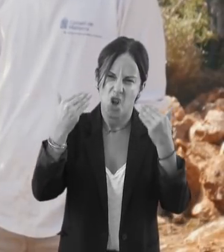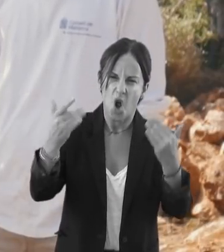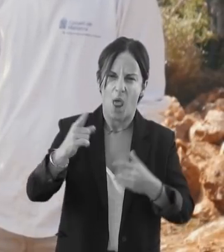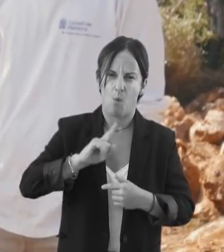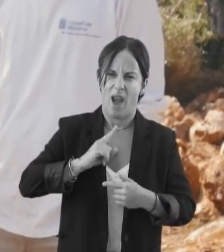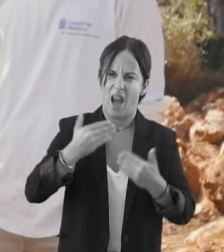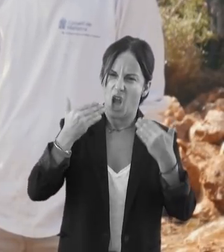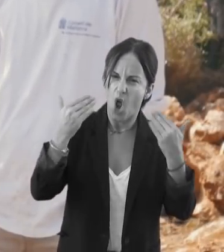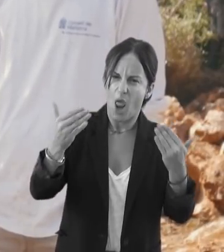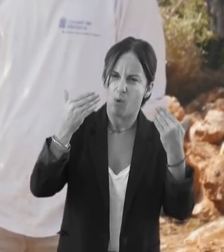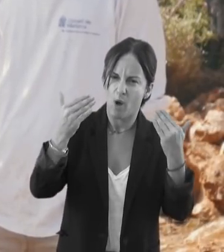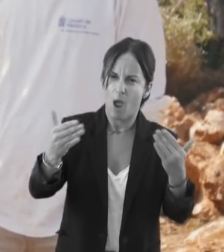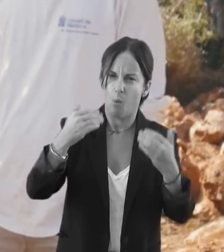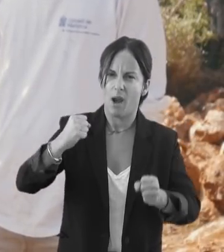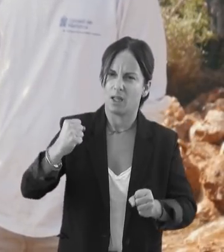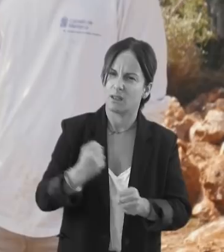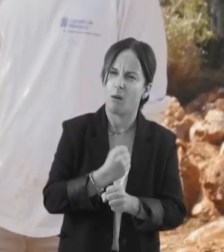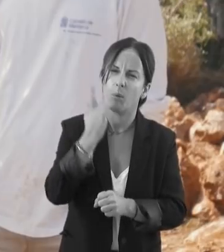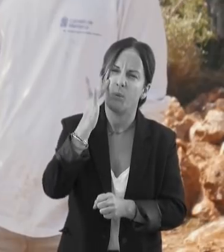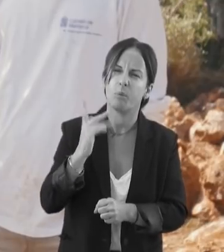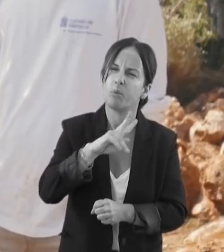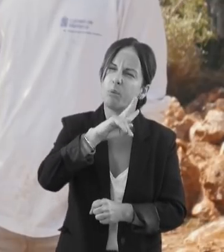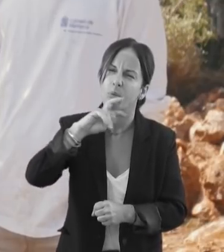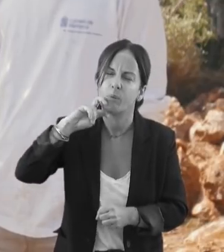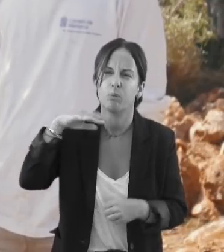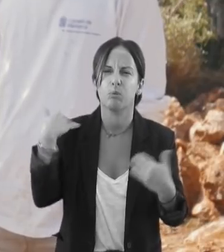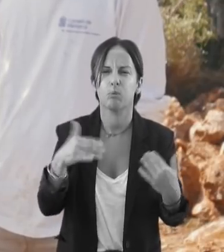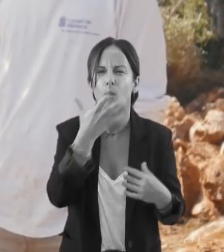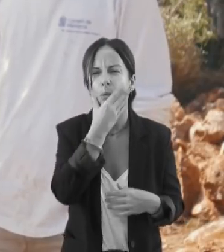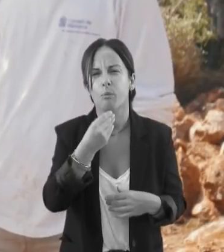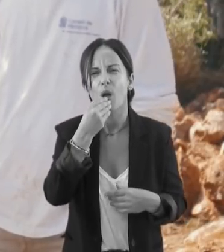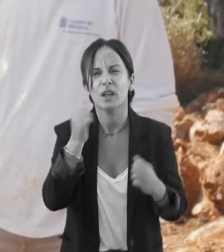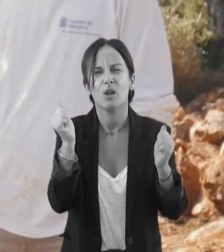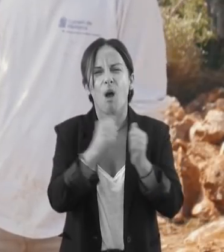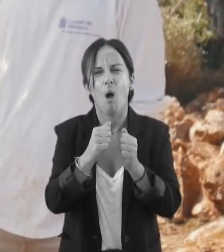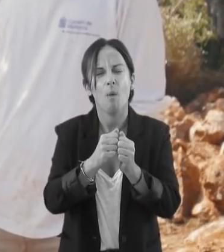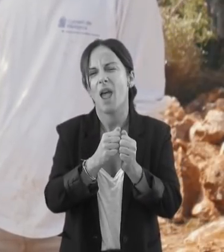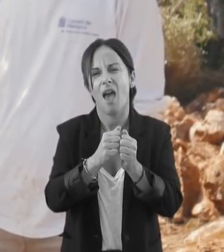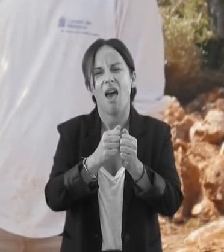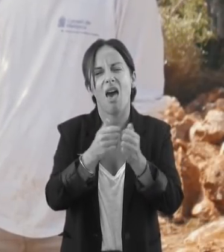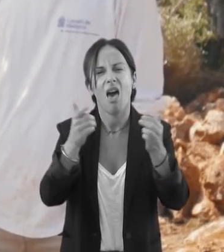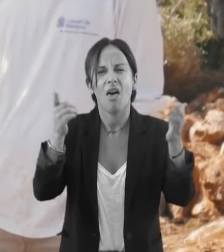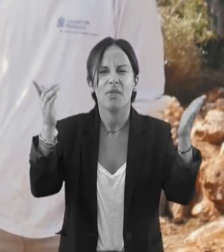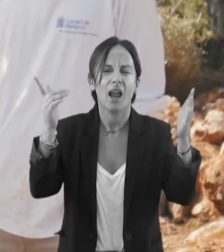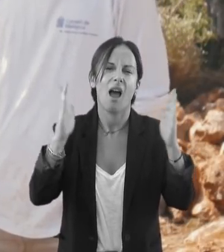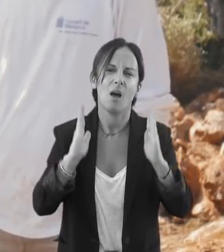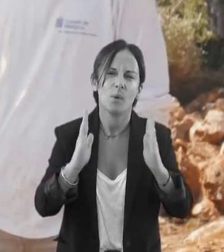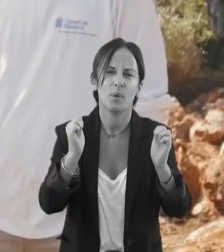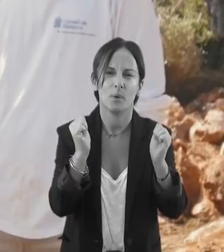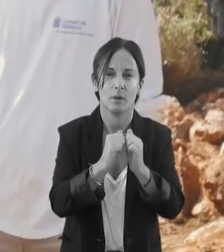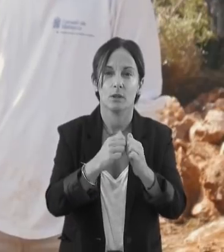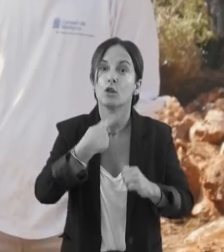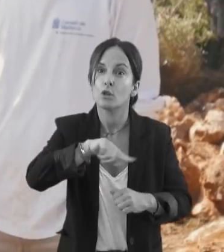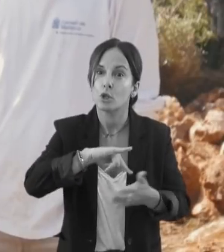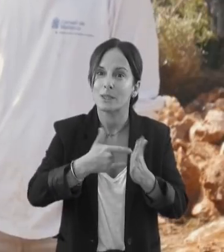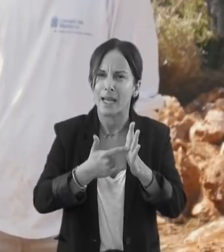excursionista durant tota la meva vida i aquí a la serra pues, m'he trobat en el meu lloc i